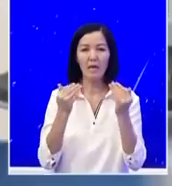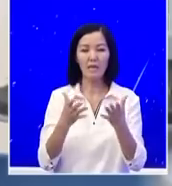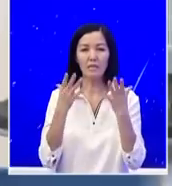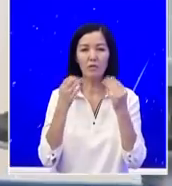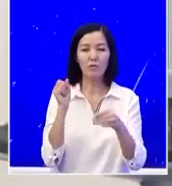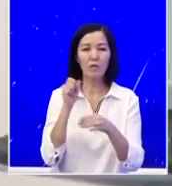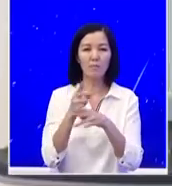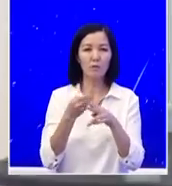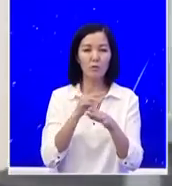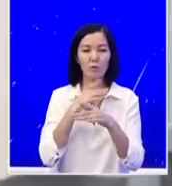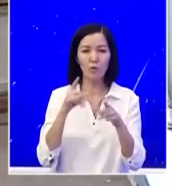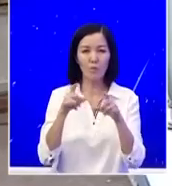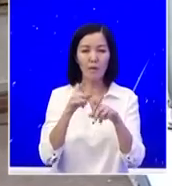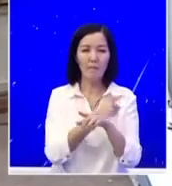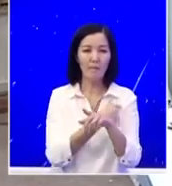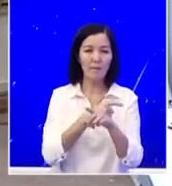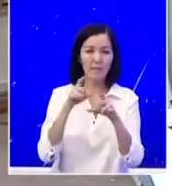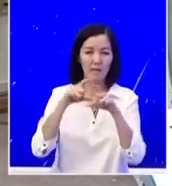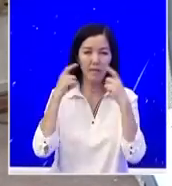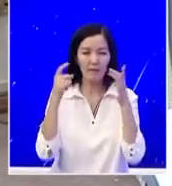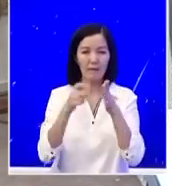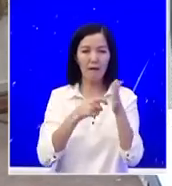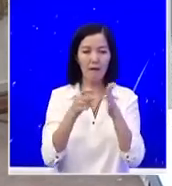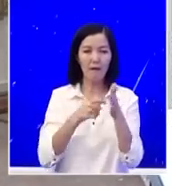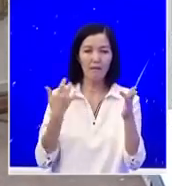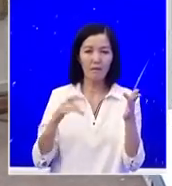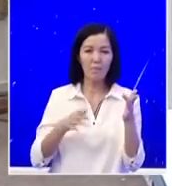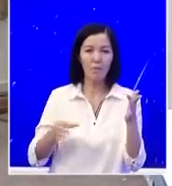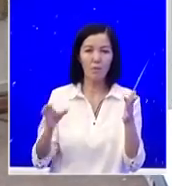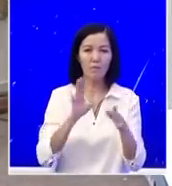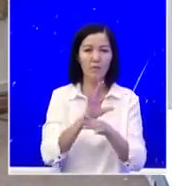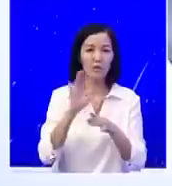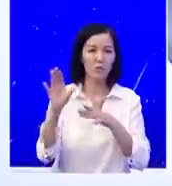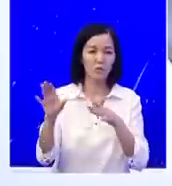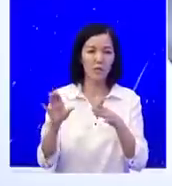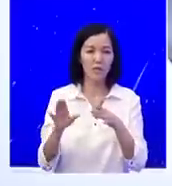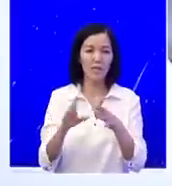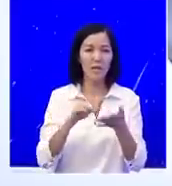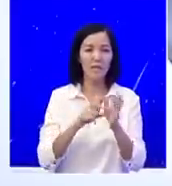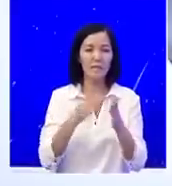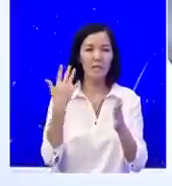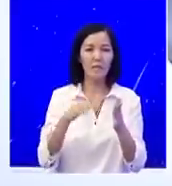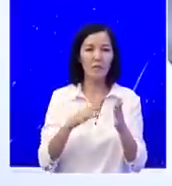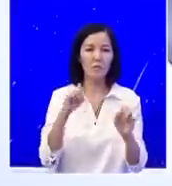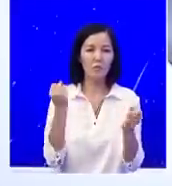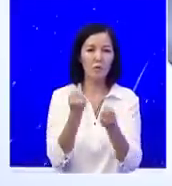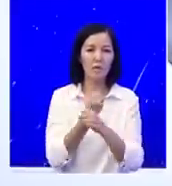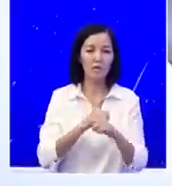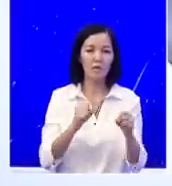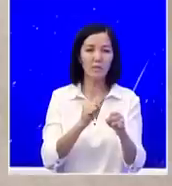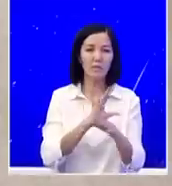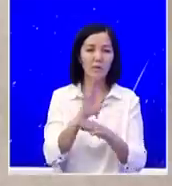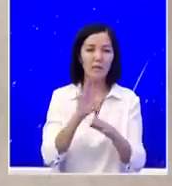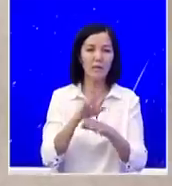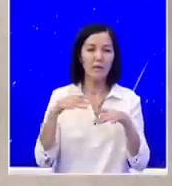тапсырыс көп. Алда медициналық маскалар Қарағанды, Жамбыл облыстарына жөнелтіледі. Цех 50 жоғары жылдамдықты өндірістік